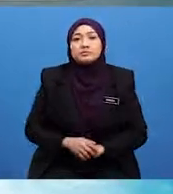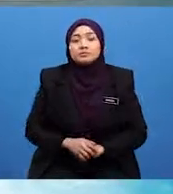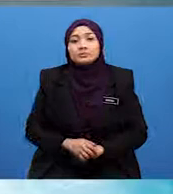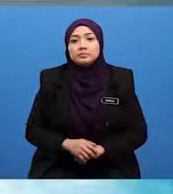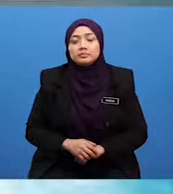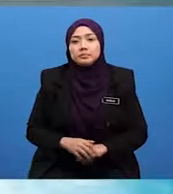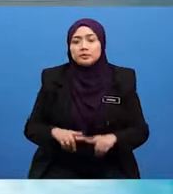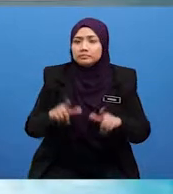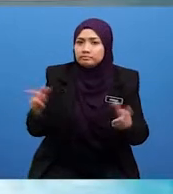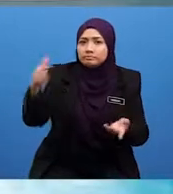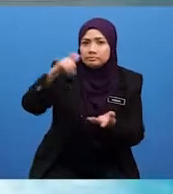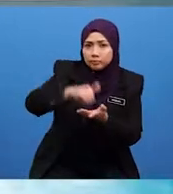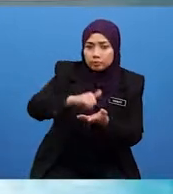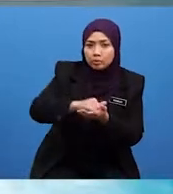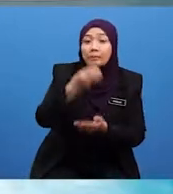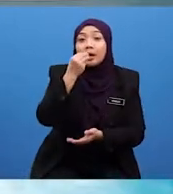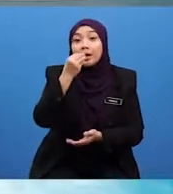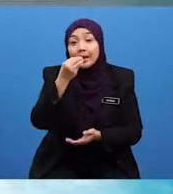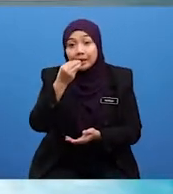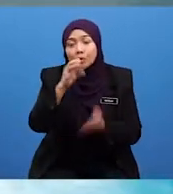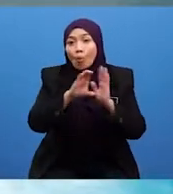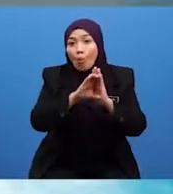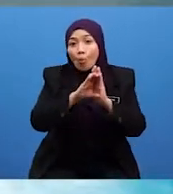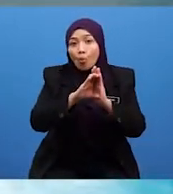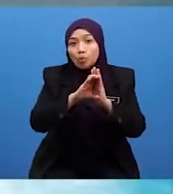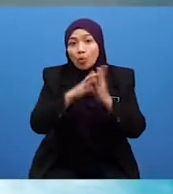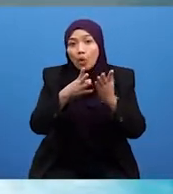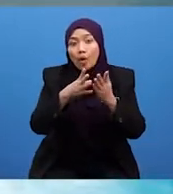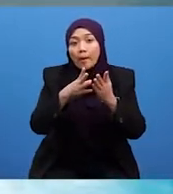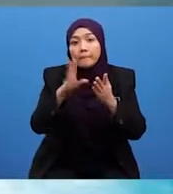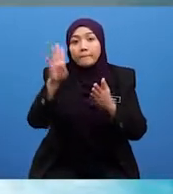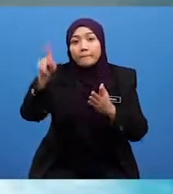Selain itu, makanan seperti peria,